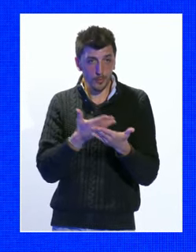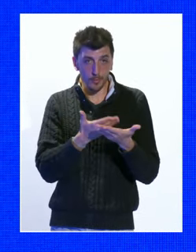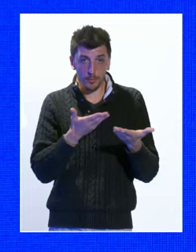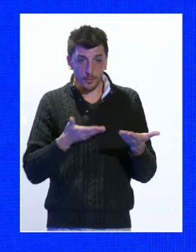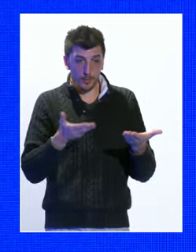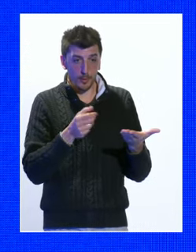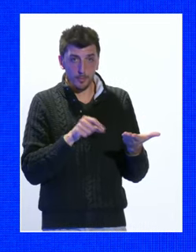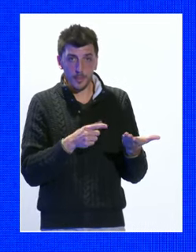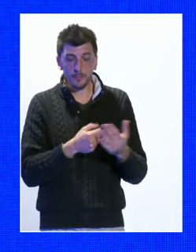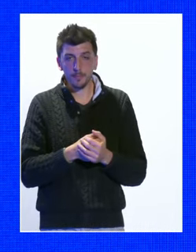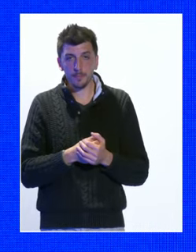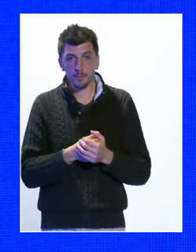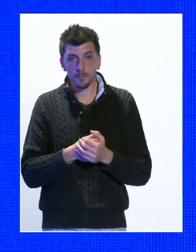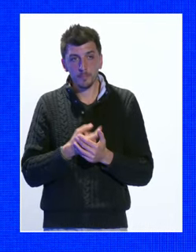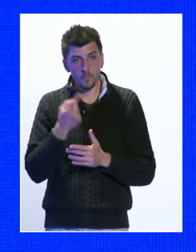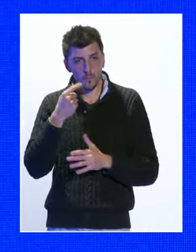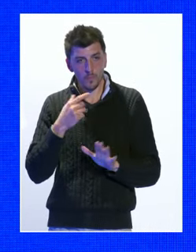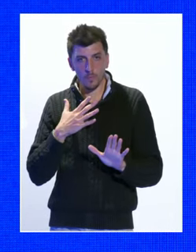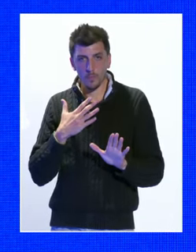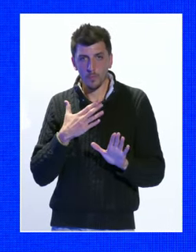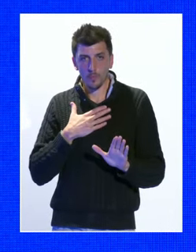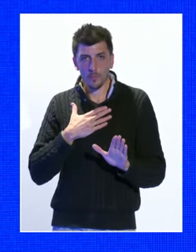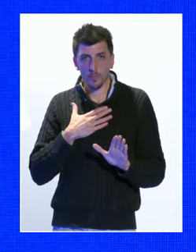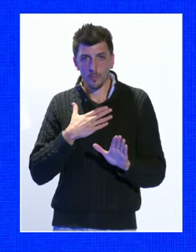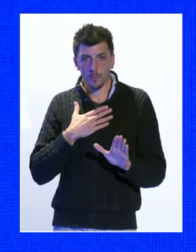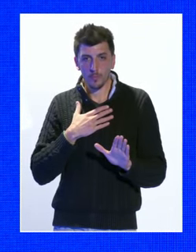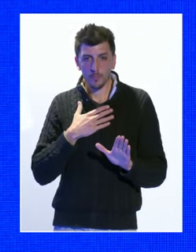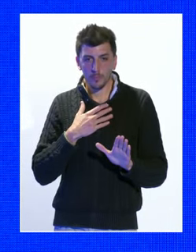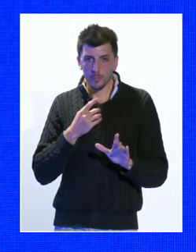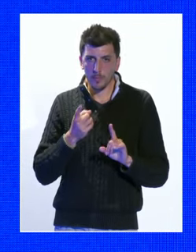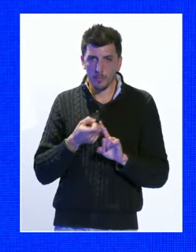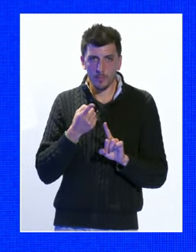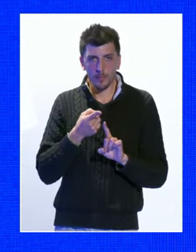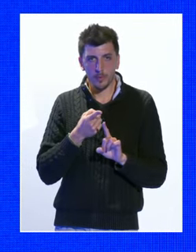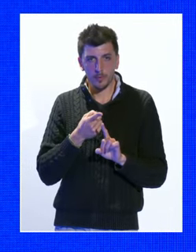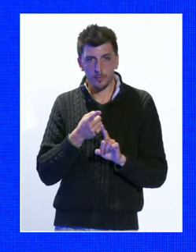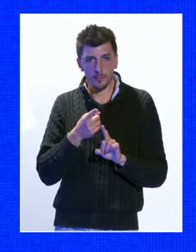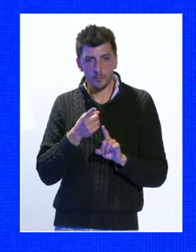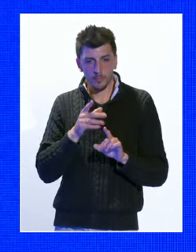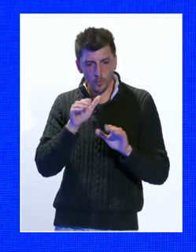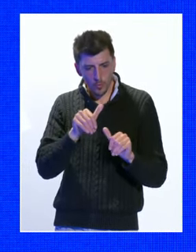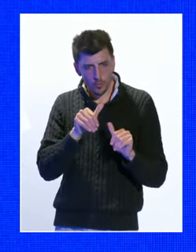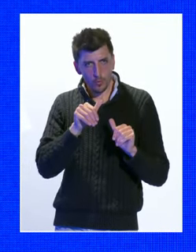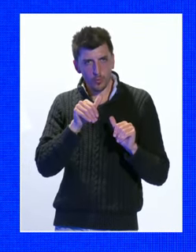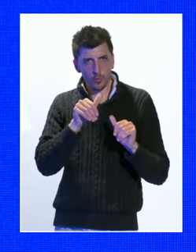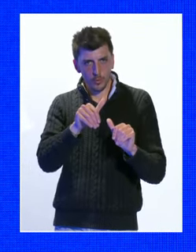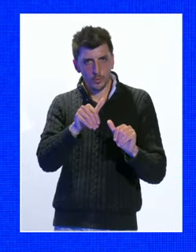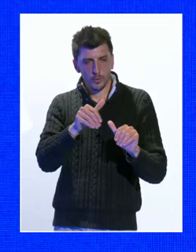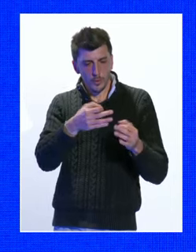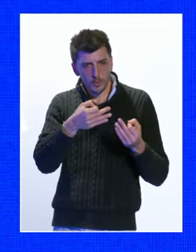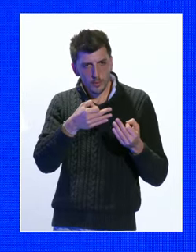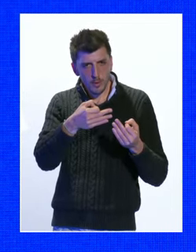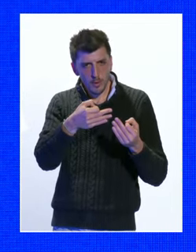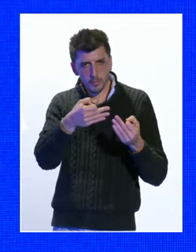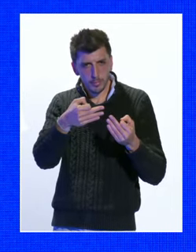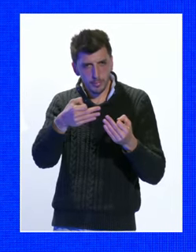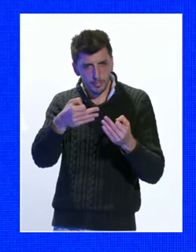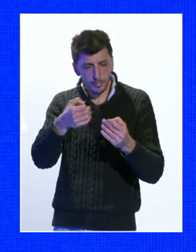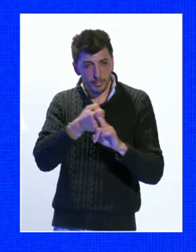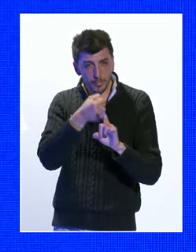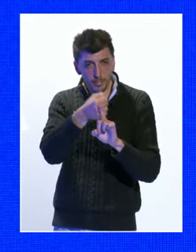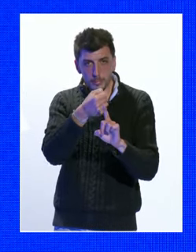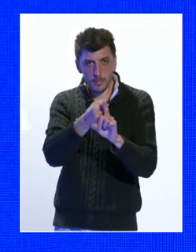semble-t-il, de la continuité, de la persévérance dans l'action. Il faut des principes qui ne peuvent pas